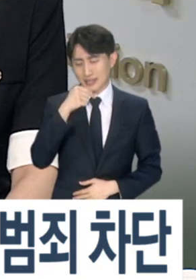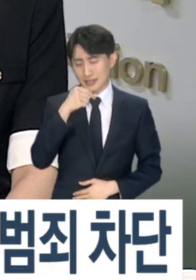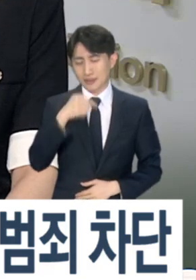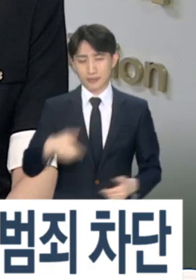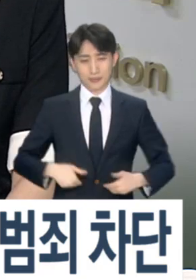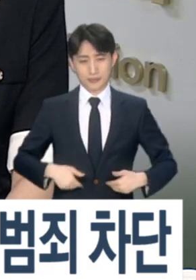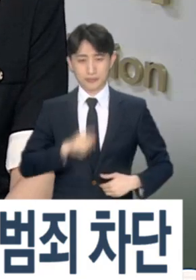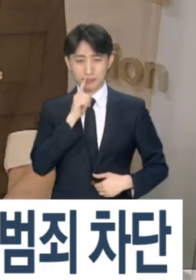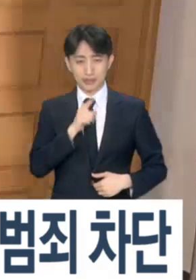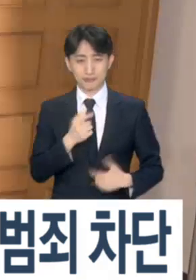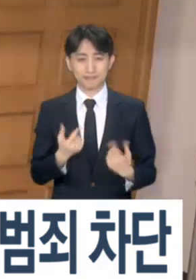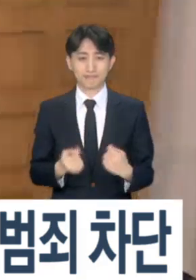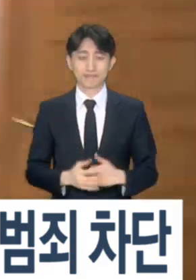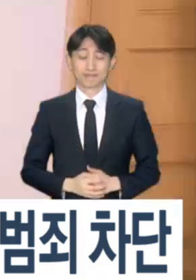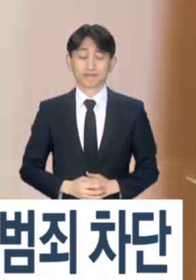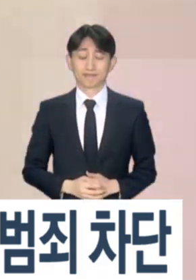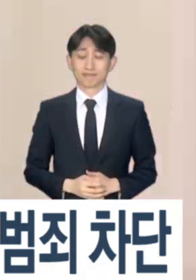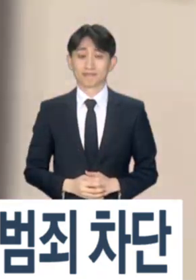기자입니다.